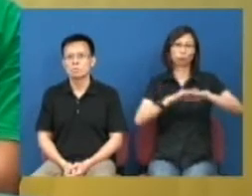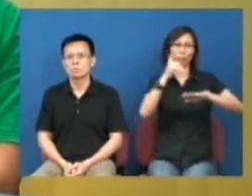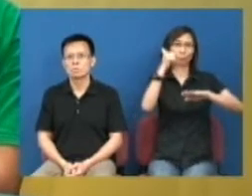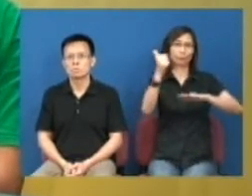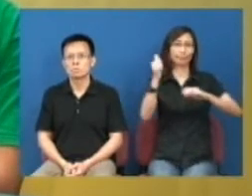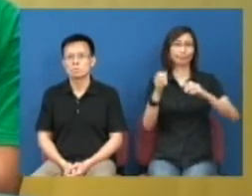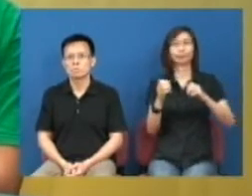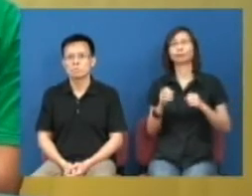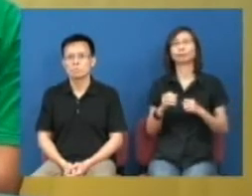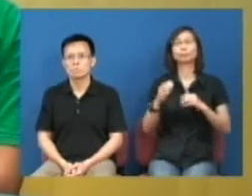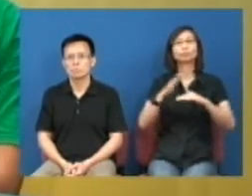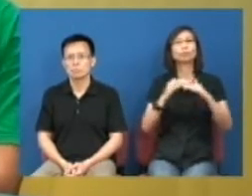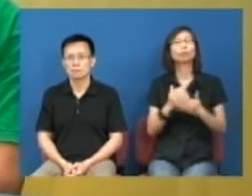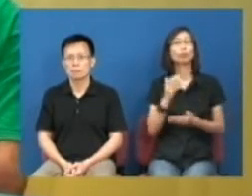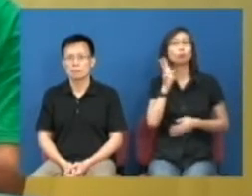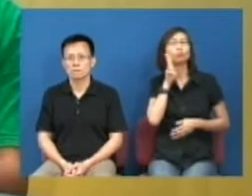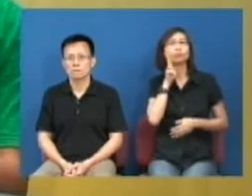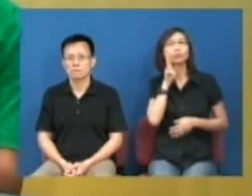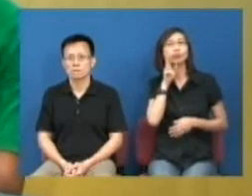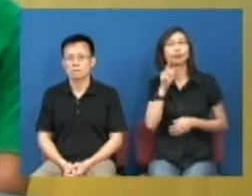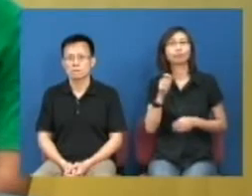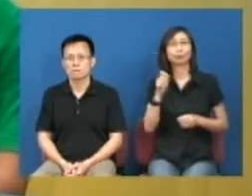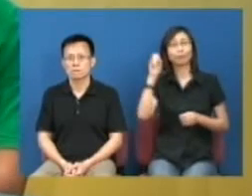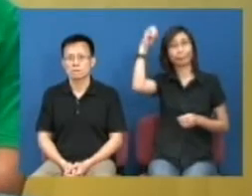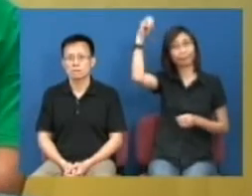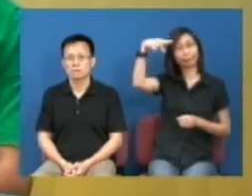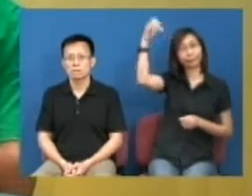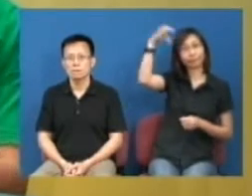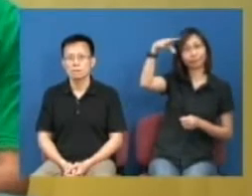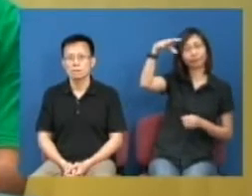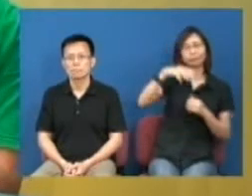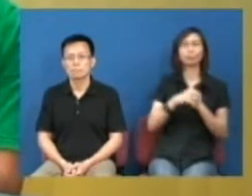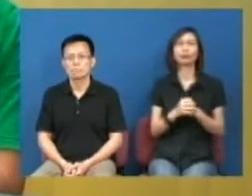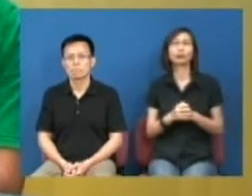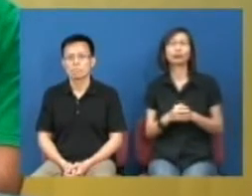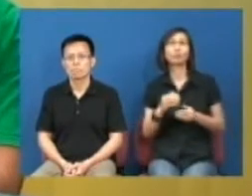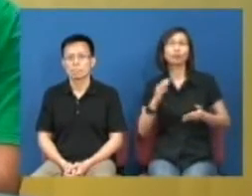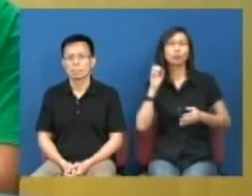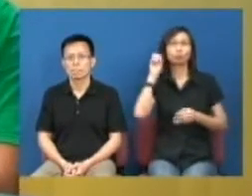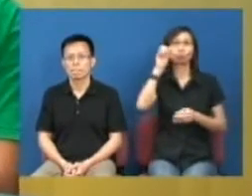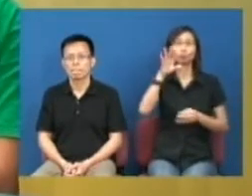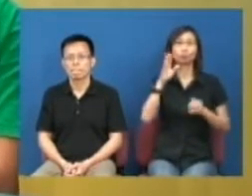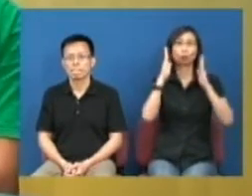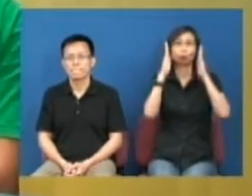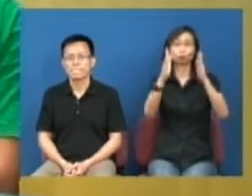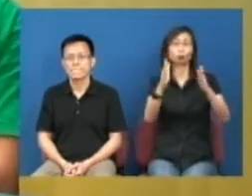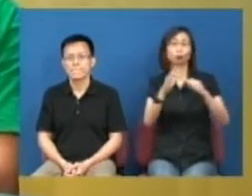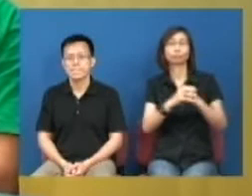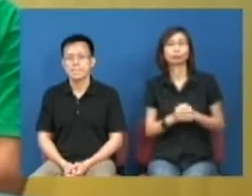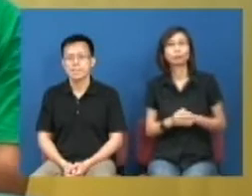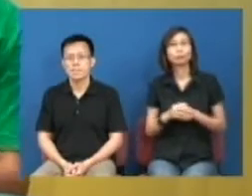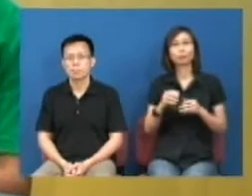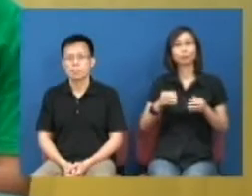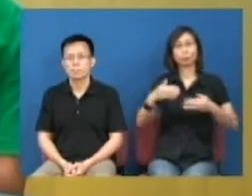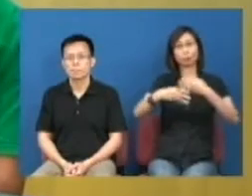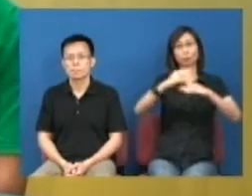的燈打落去一些可能是中聯辦啊，甚至可能解放軍總部一些建築物啦。然後警方就說哦，